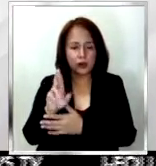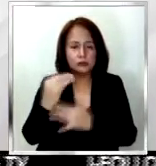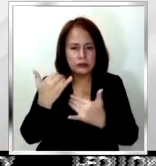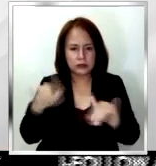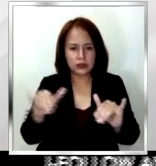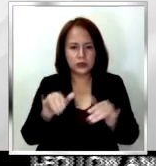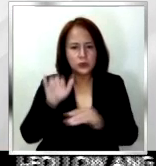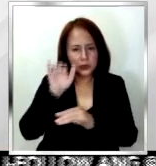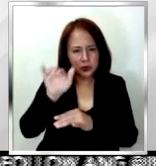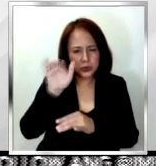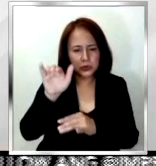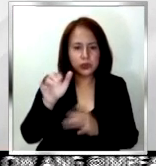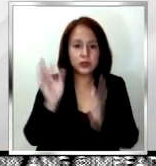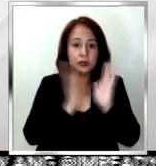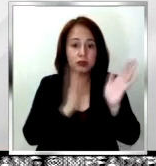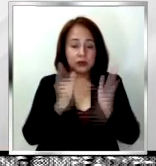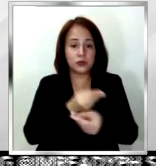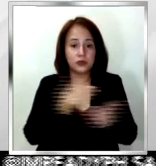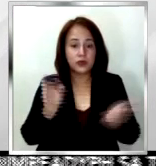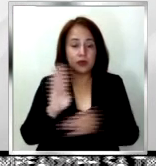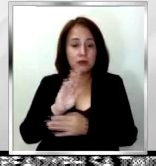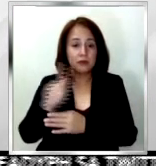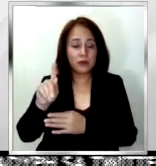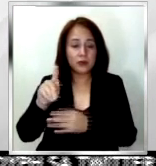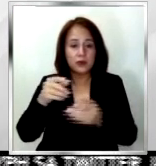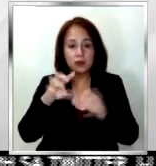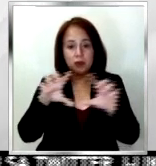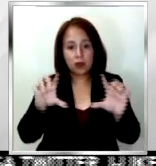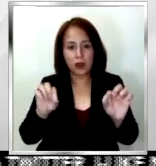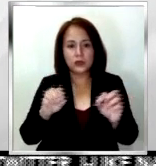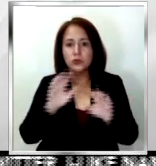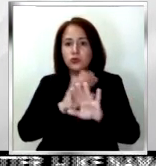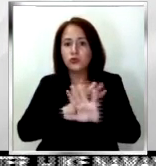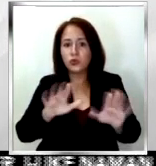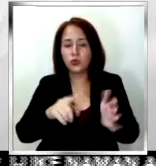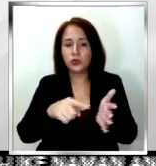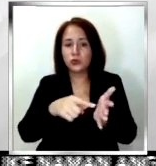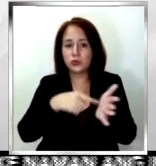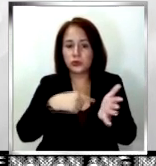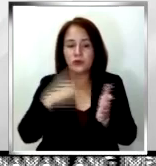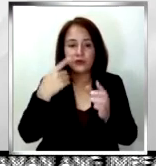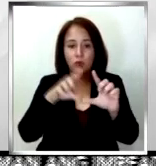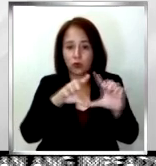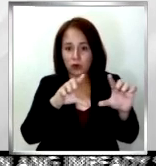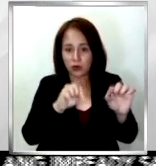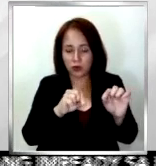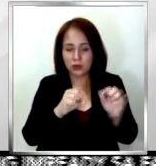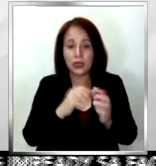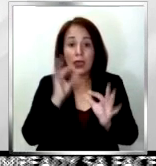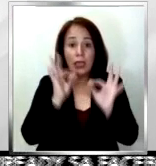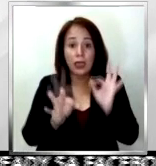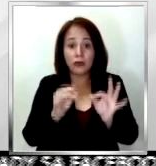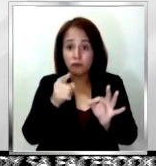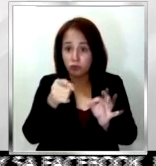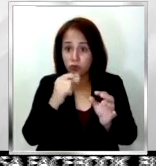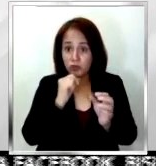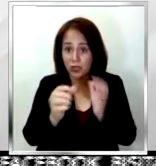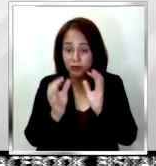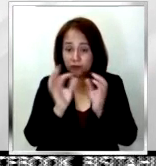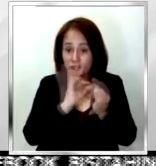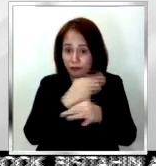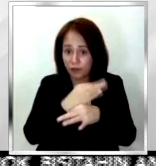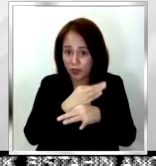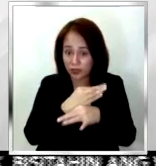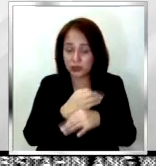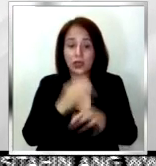sa service provider ng beep cards na huwag nang maningil ng bayad sa card. Kapag hindi nyo naayos yan, o pag hindi pumayag yung